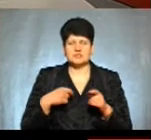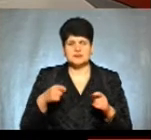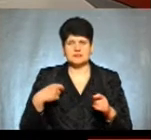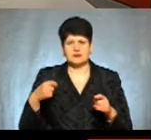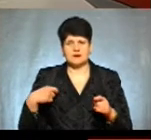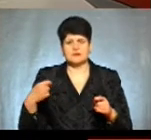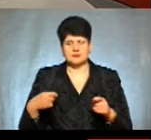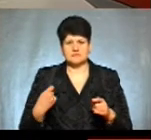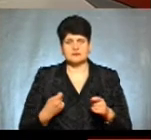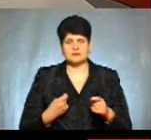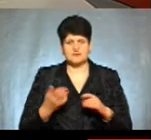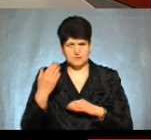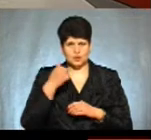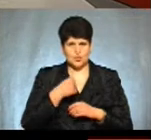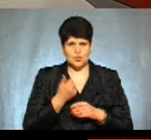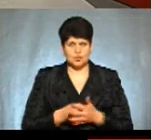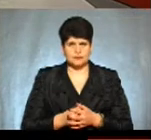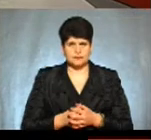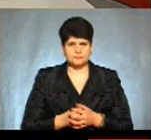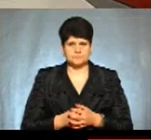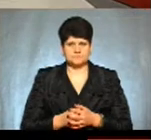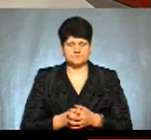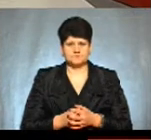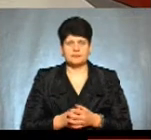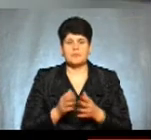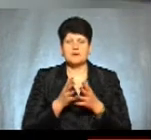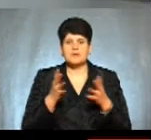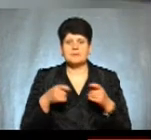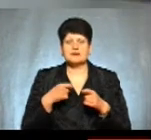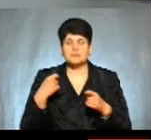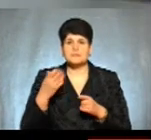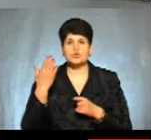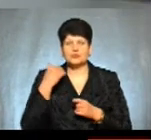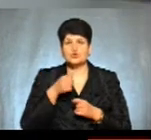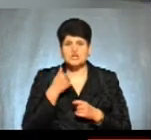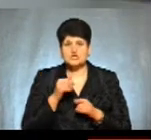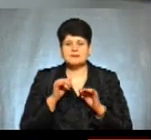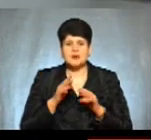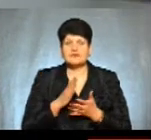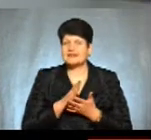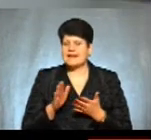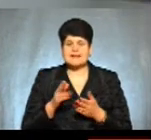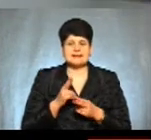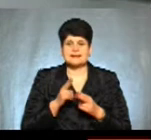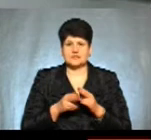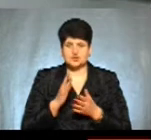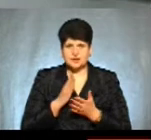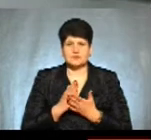тягнеться наразі від минулого року? Переважно більше тягнеться і минулорічні справи, які не завершені є,